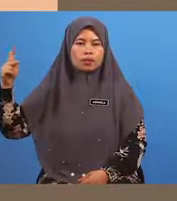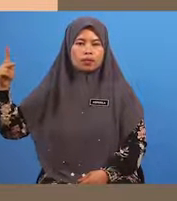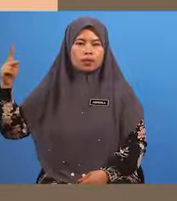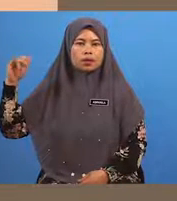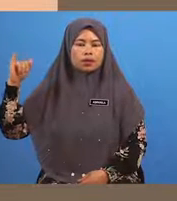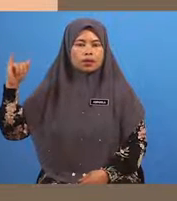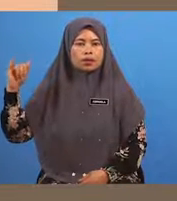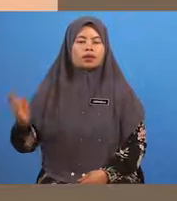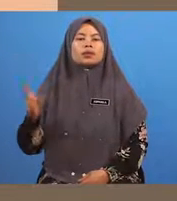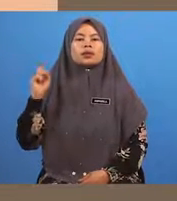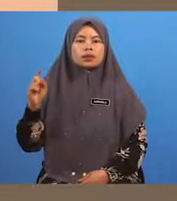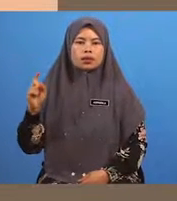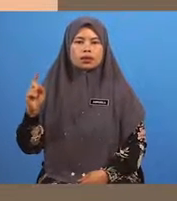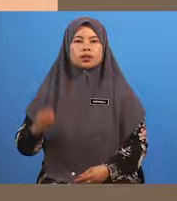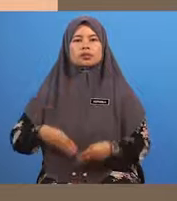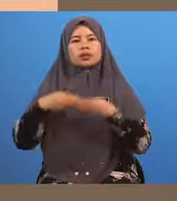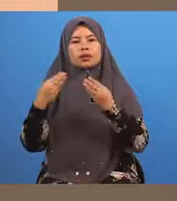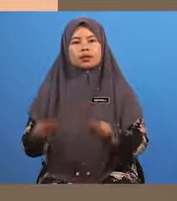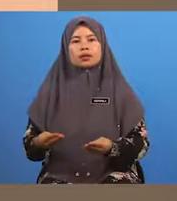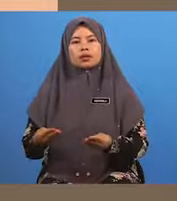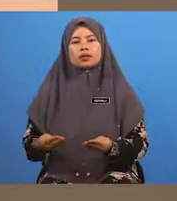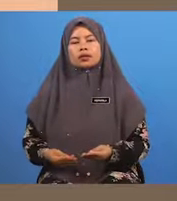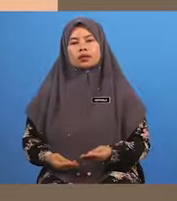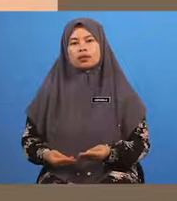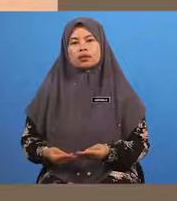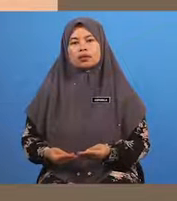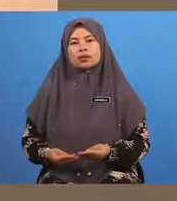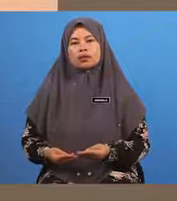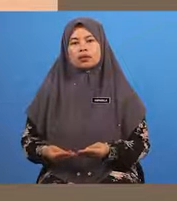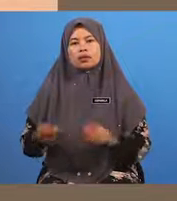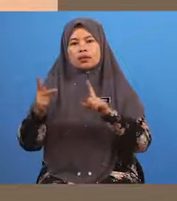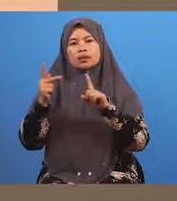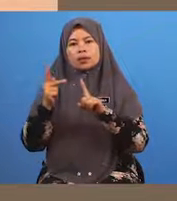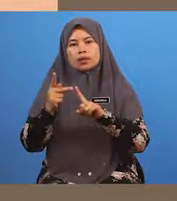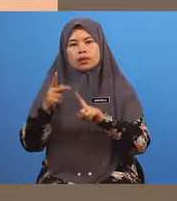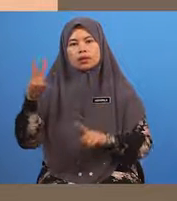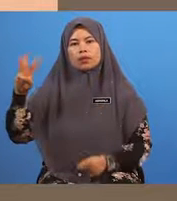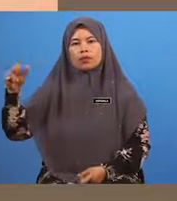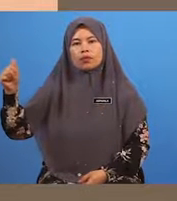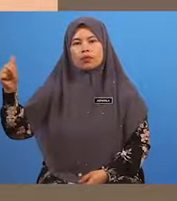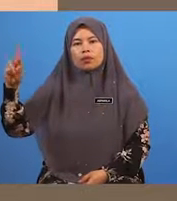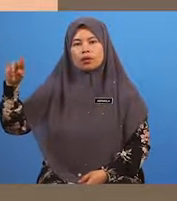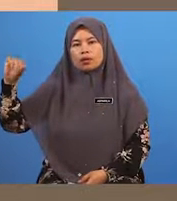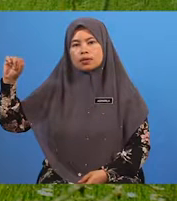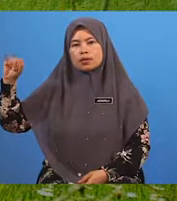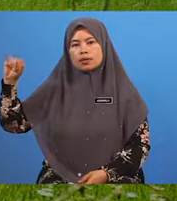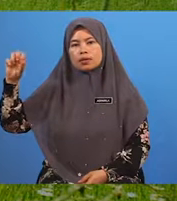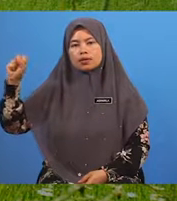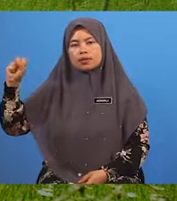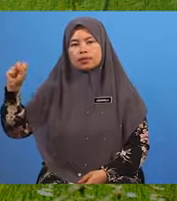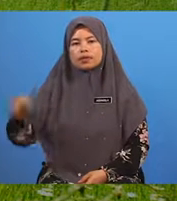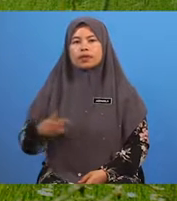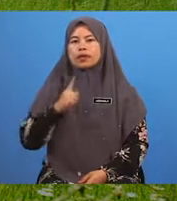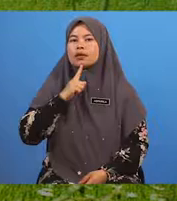lagi hendaklah dikembalikan dan menjadi harta pusaka kepada waris kandung Encik Ali.